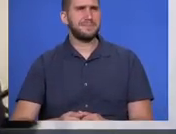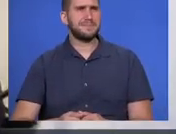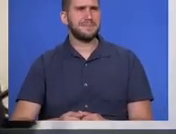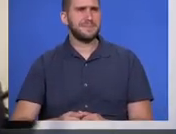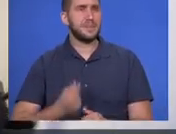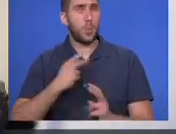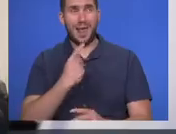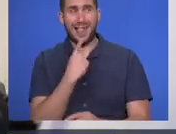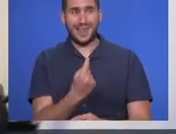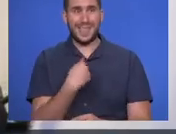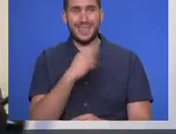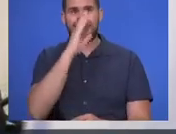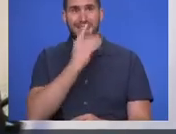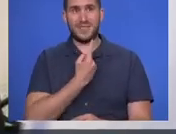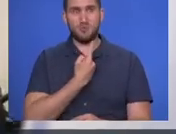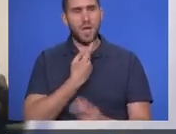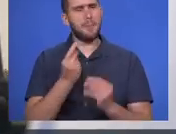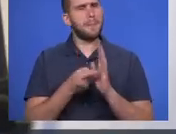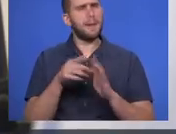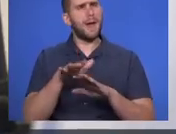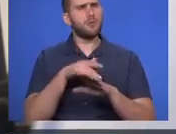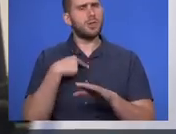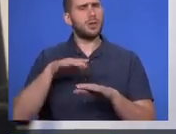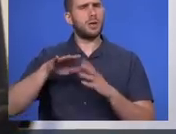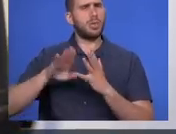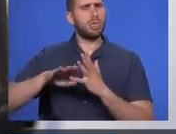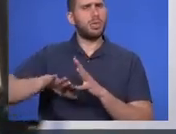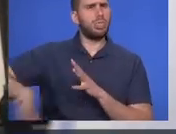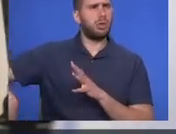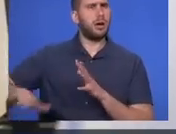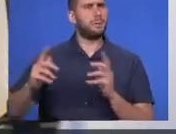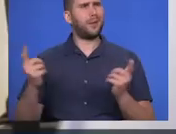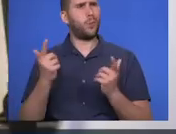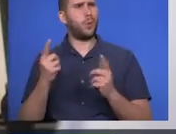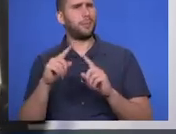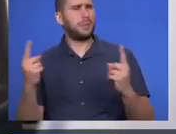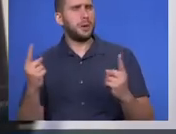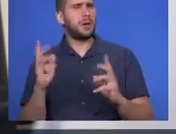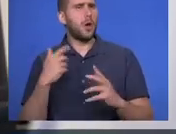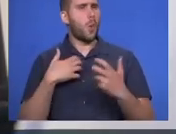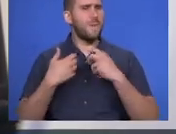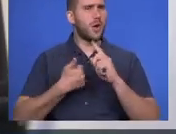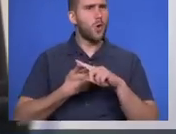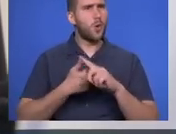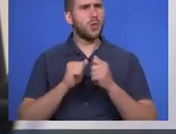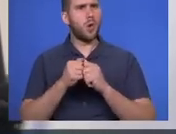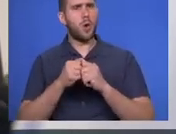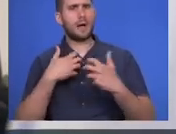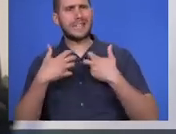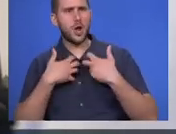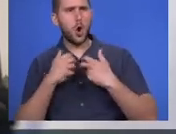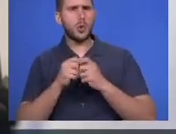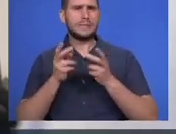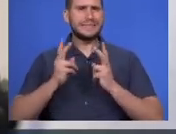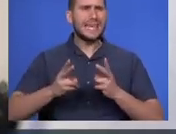אני יכולה להגיד שאני ככבדת שמיעה הרבה פעמים הרגשתי שאני מודרת מאירועים כאלה ואחרים, אם זה בין הופעות, בהצגות,